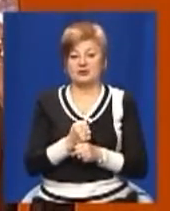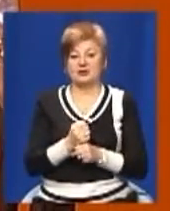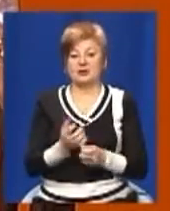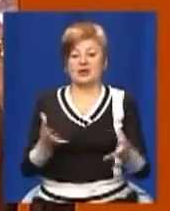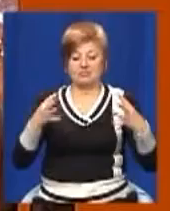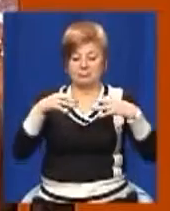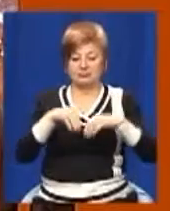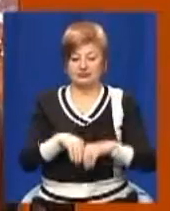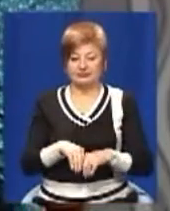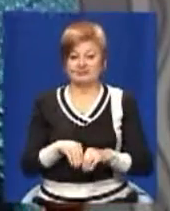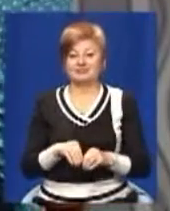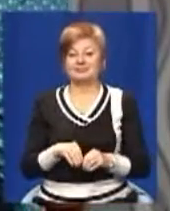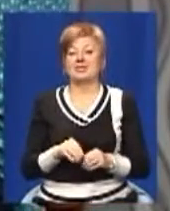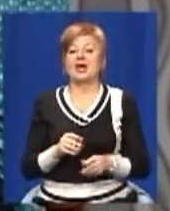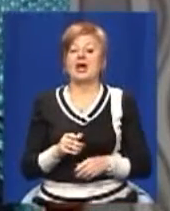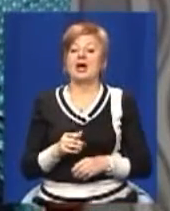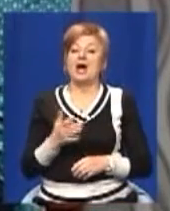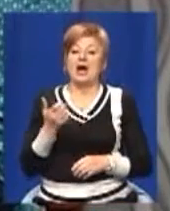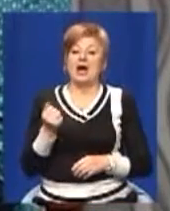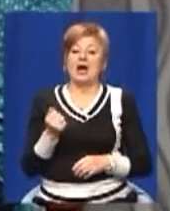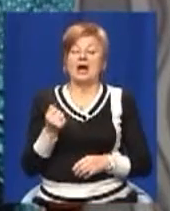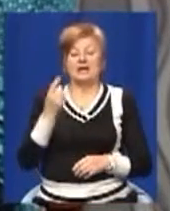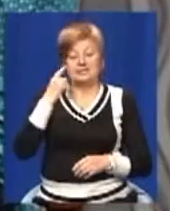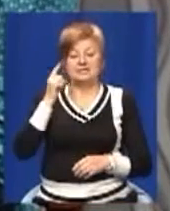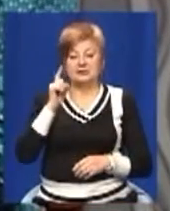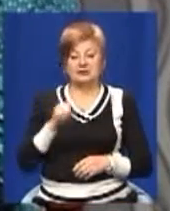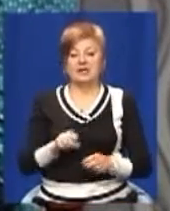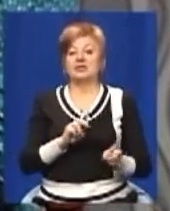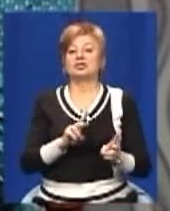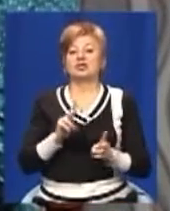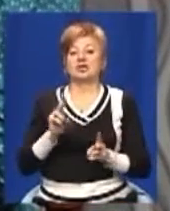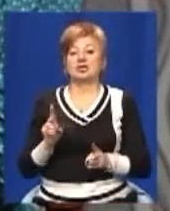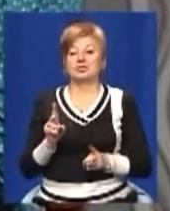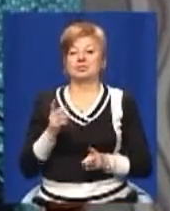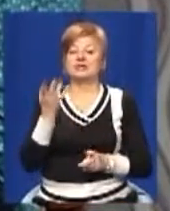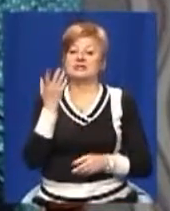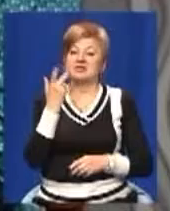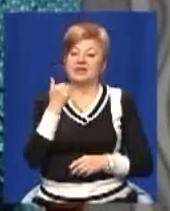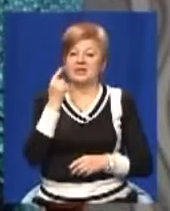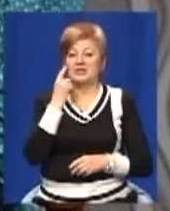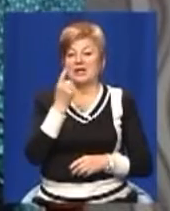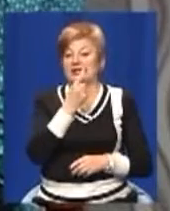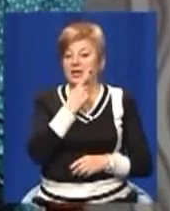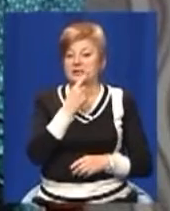зеленим переливом. Добре. А чи знаєш ти, якими кольором